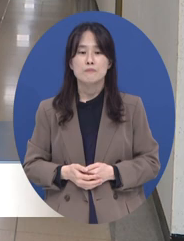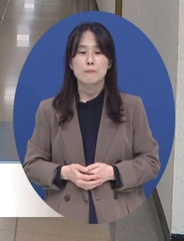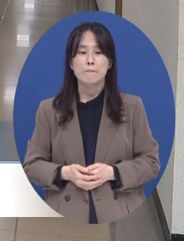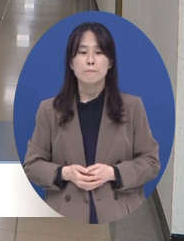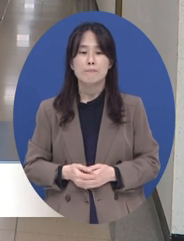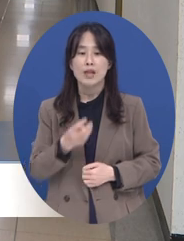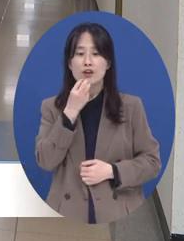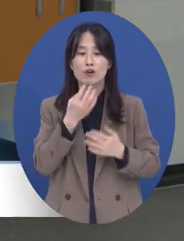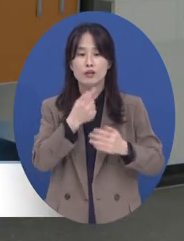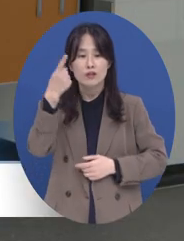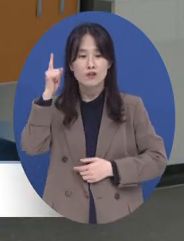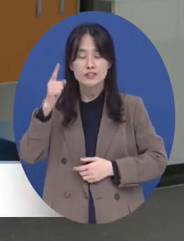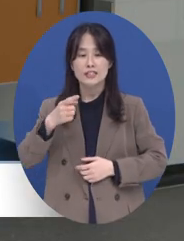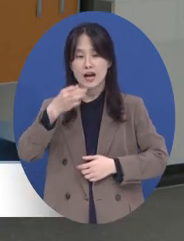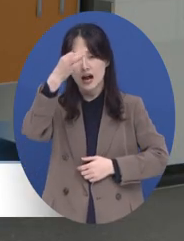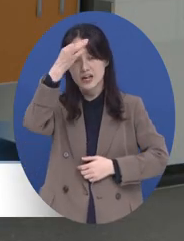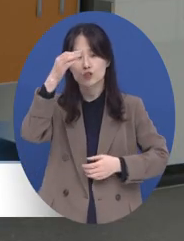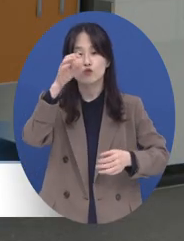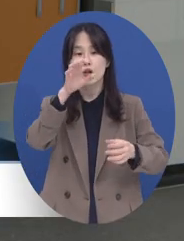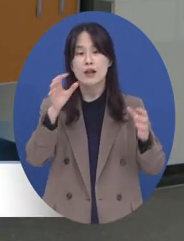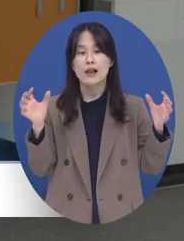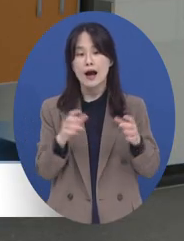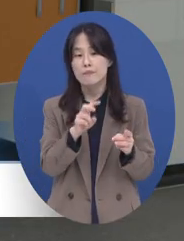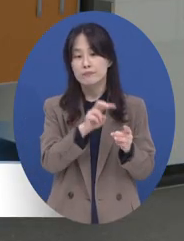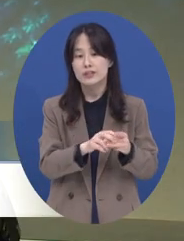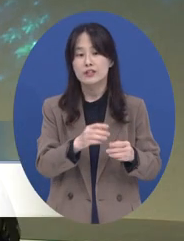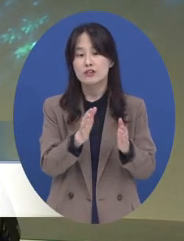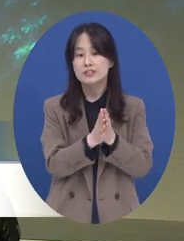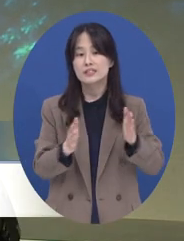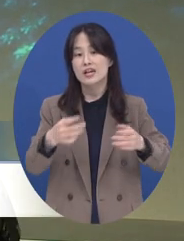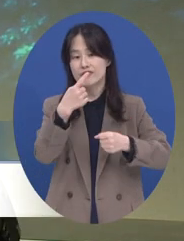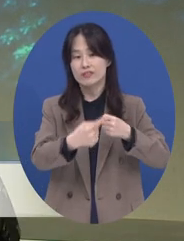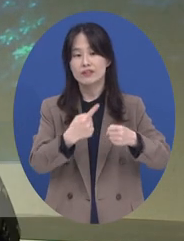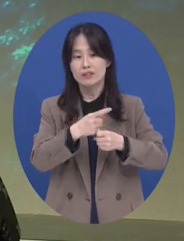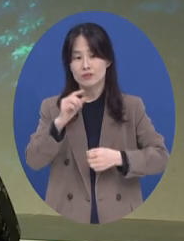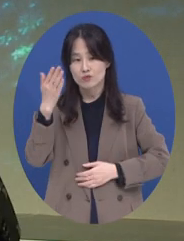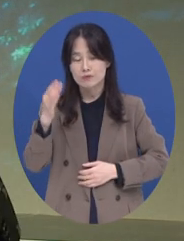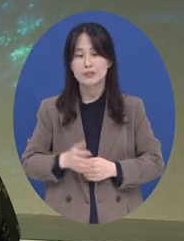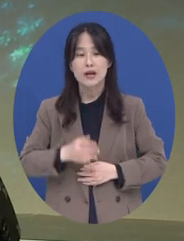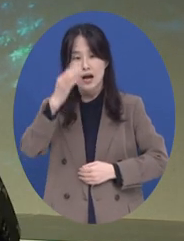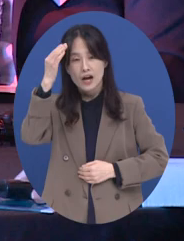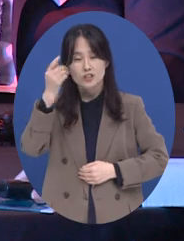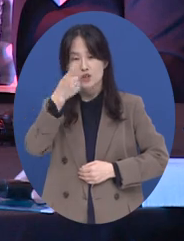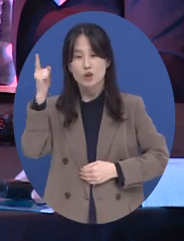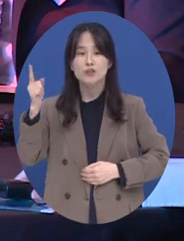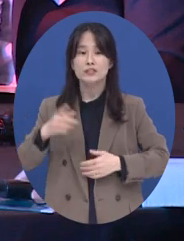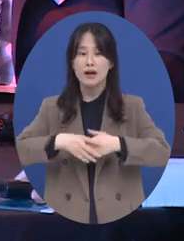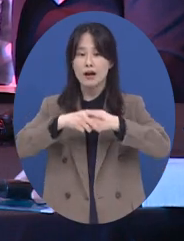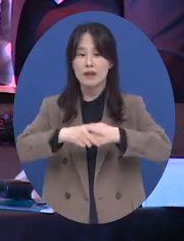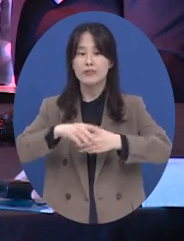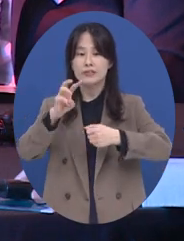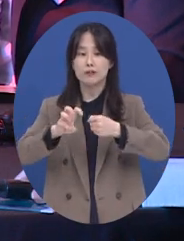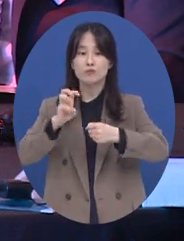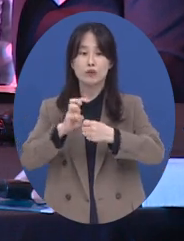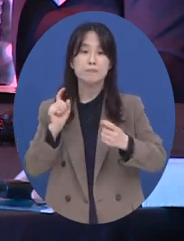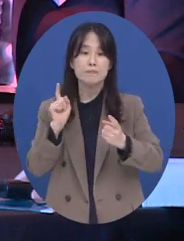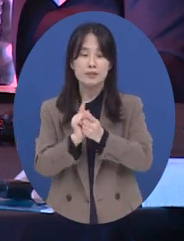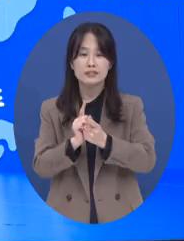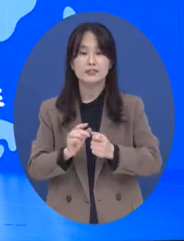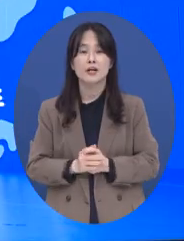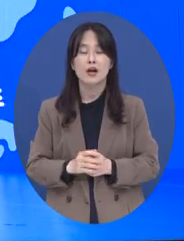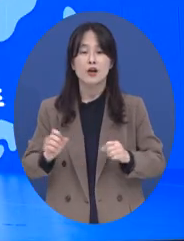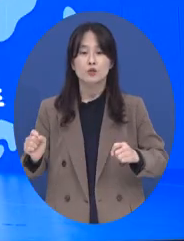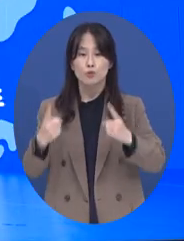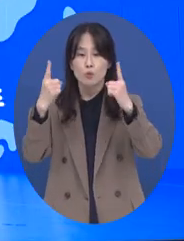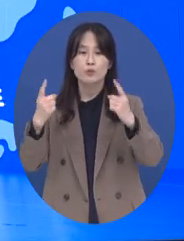경기 러시아 기술협력센터가 문을 연지 1년. 한국 러시아 수교 30주년을 맞아 양국 기업이